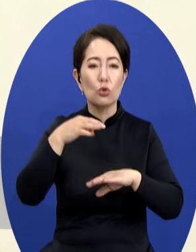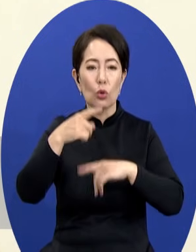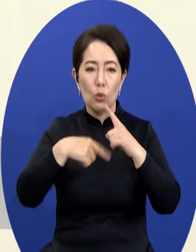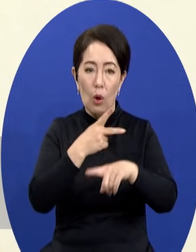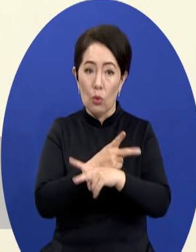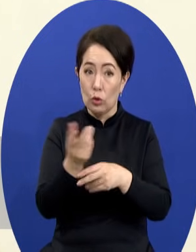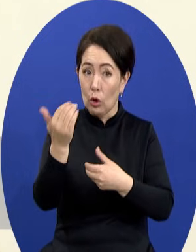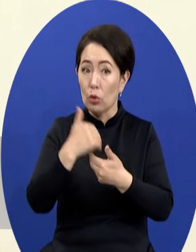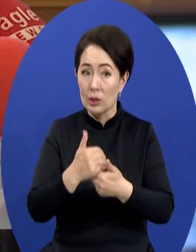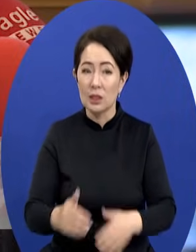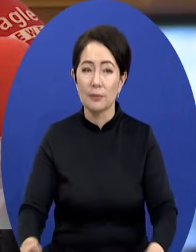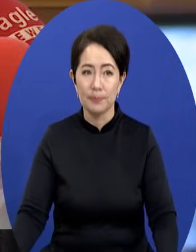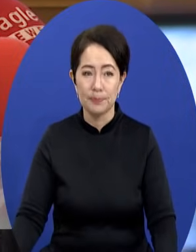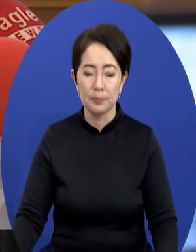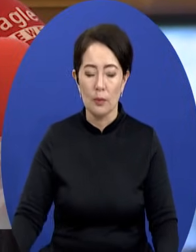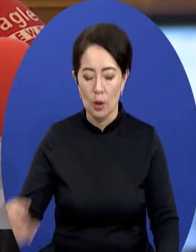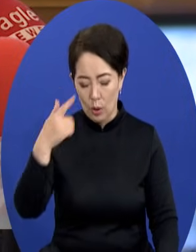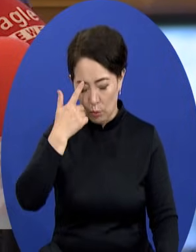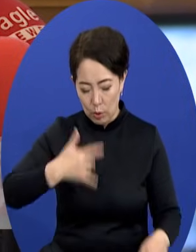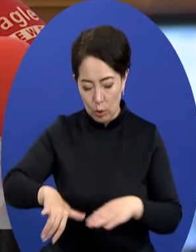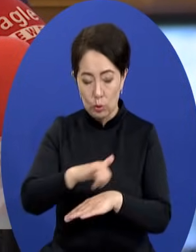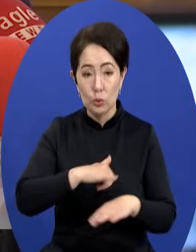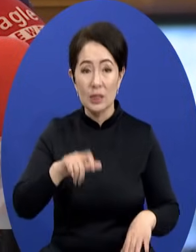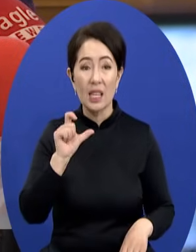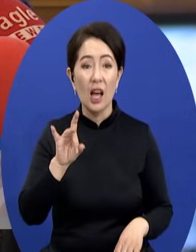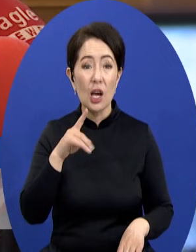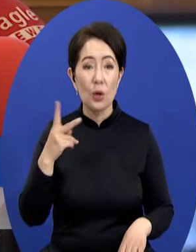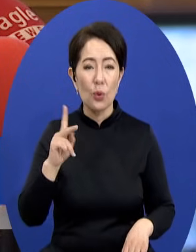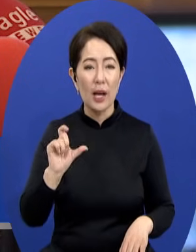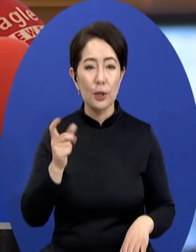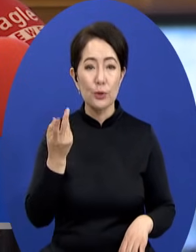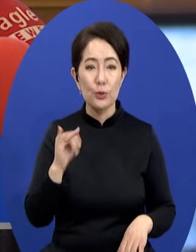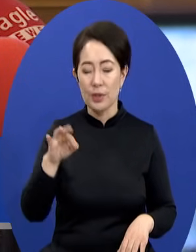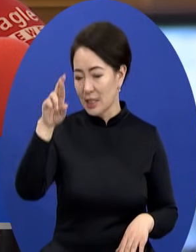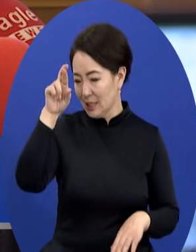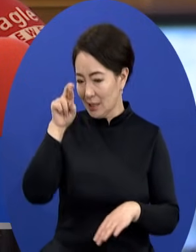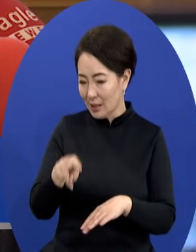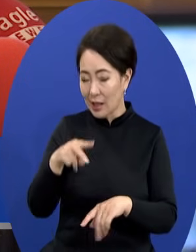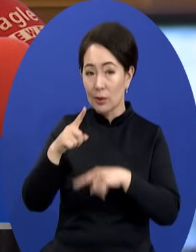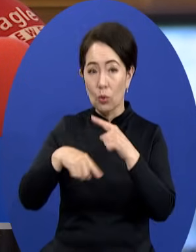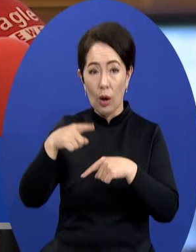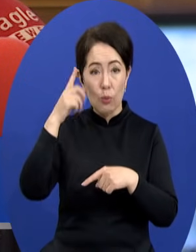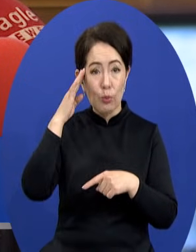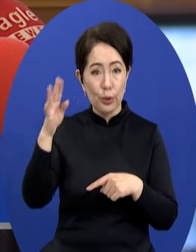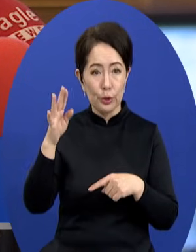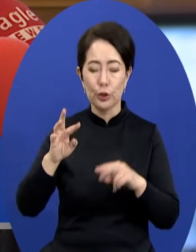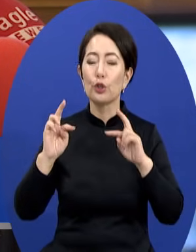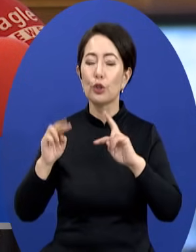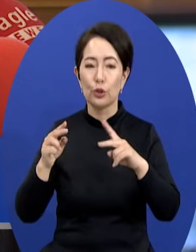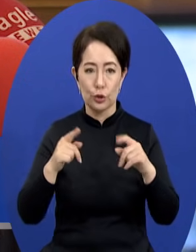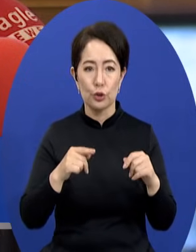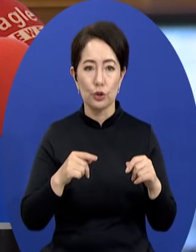байна. Монгол улсын эрүүгийн эрхцүүн ялын бодлого ерөнхийдөө одоо өөрчлөгдөж байгаа.